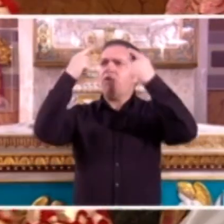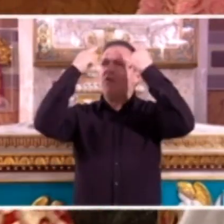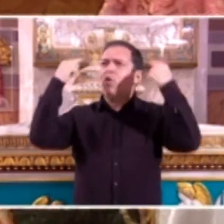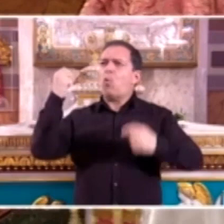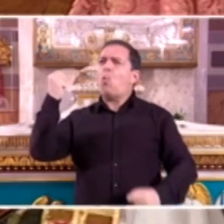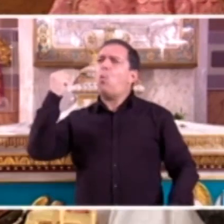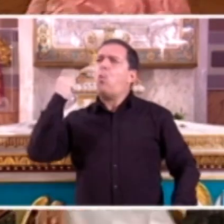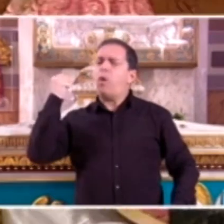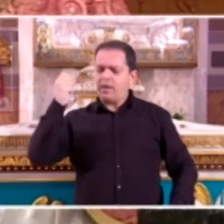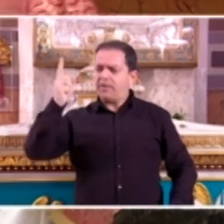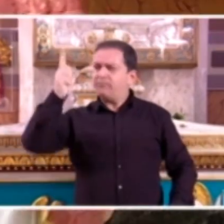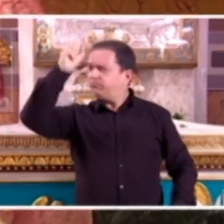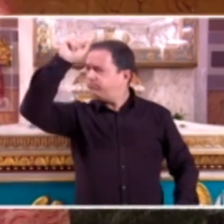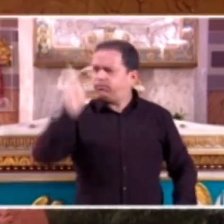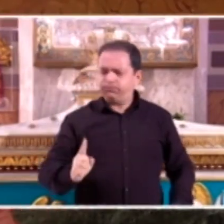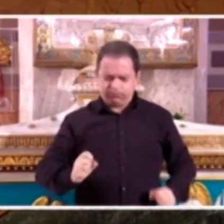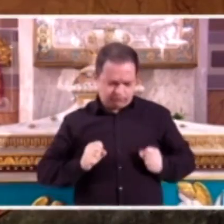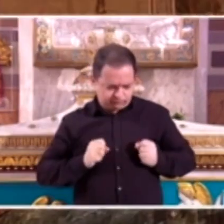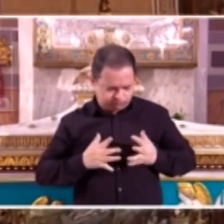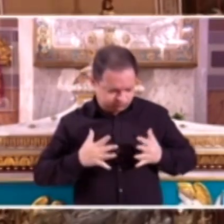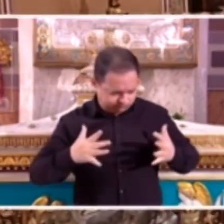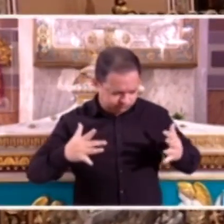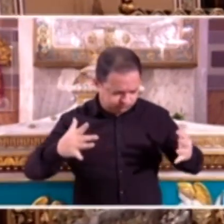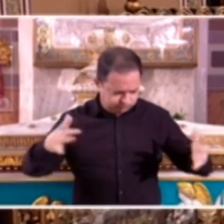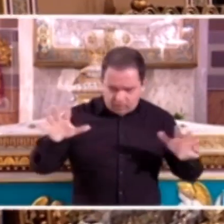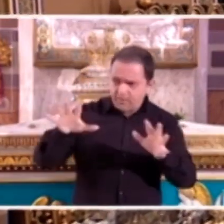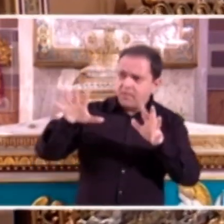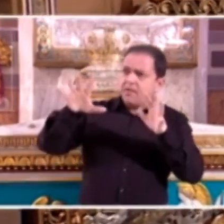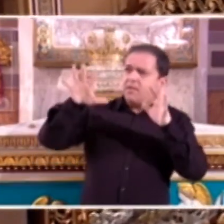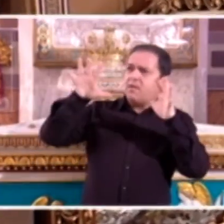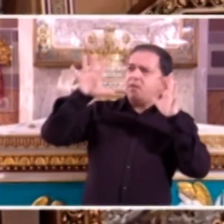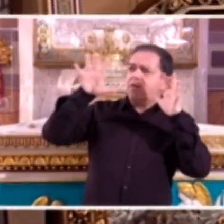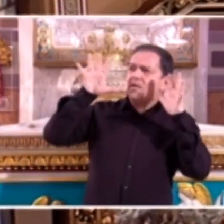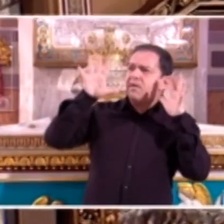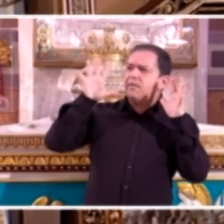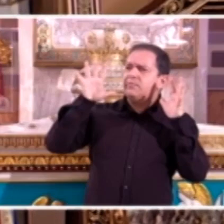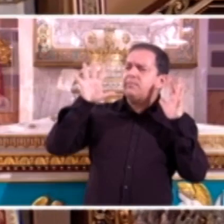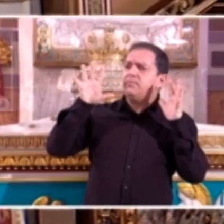ενέκρωσας, τι αστραπή της